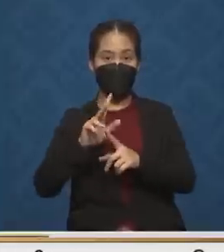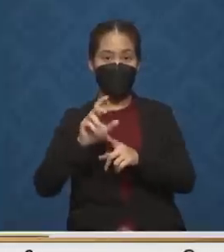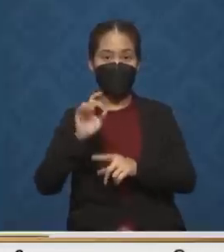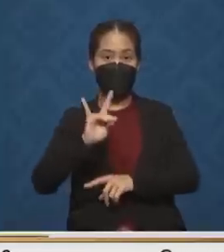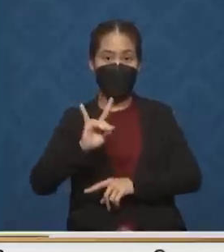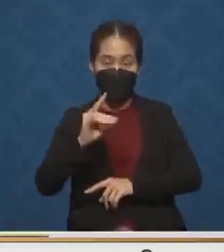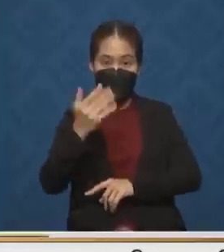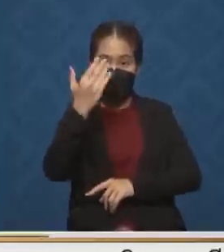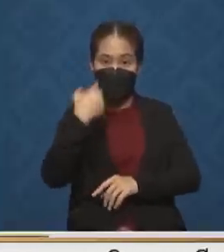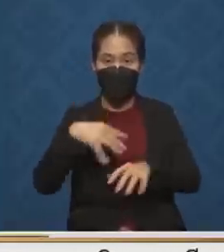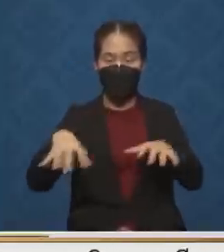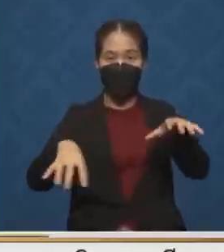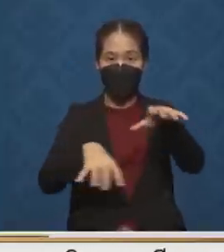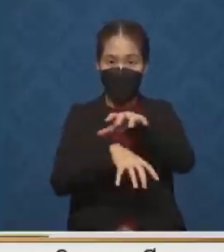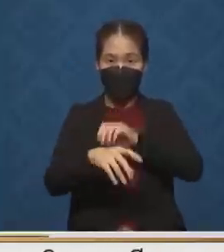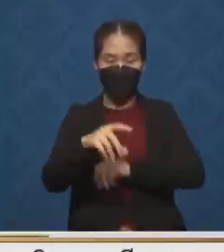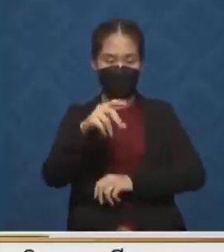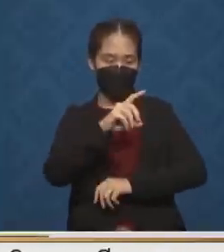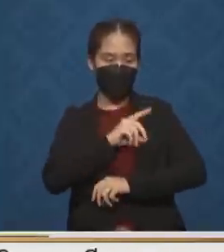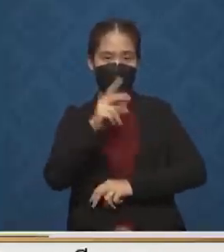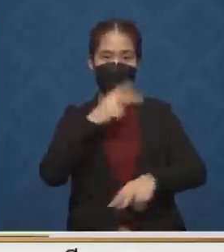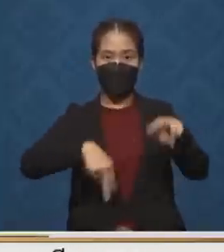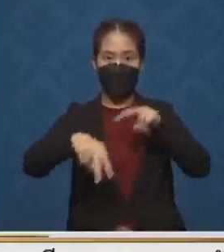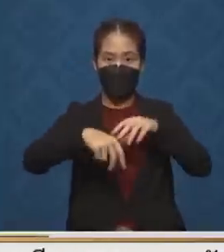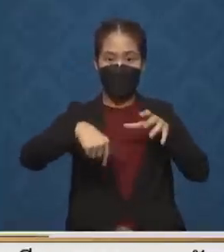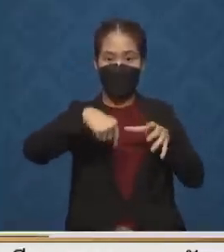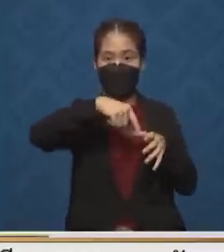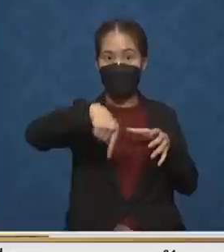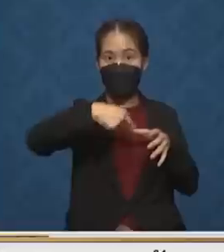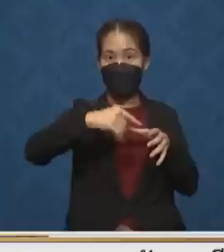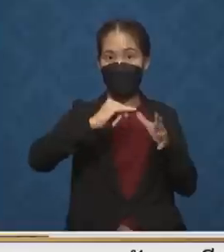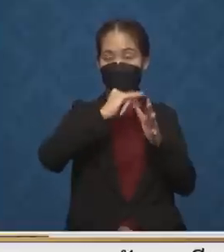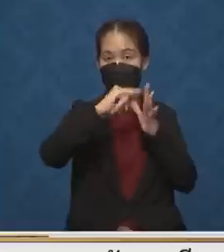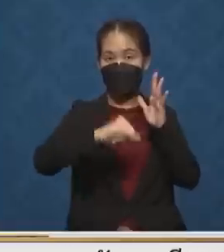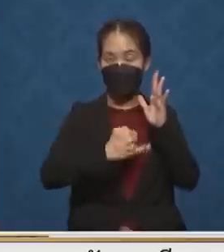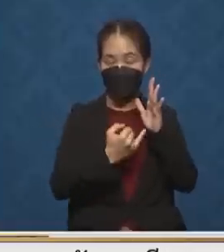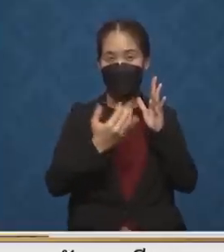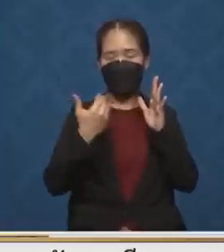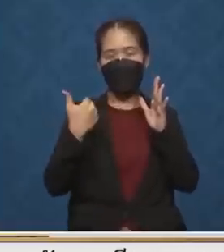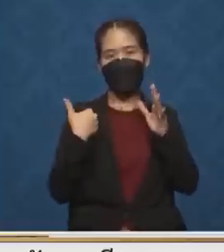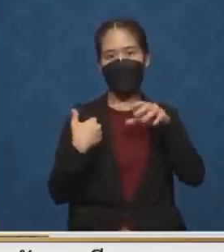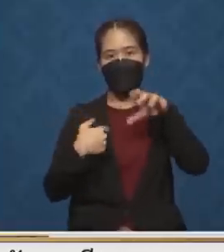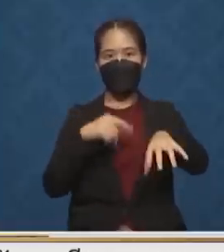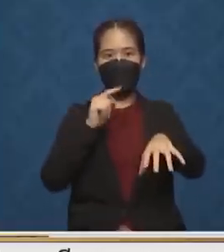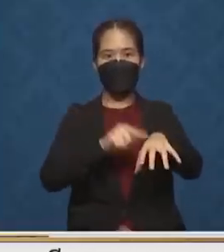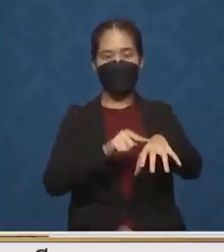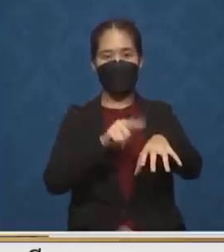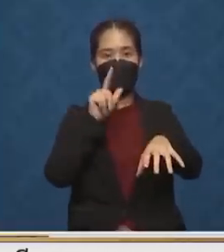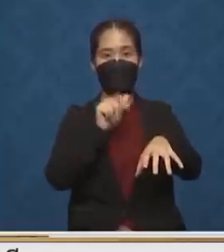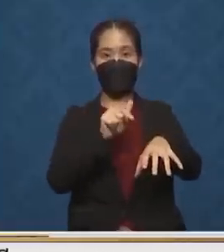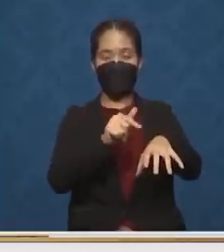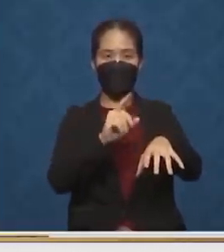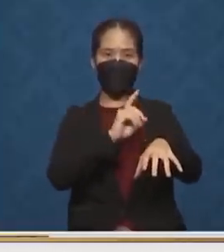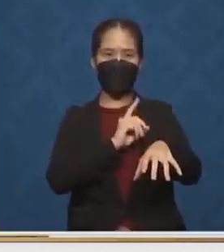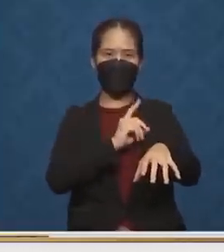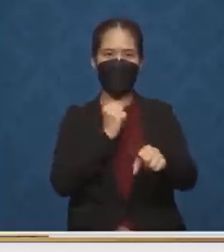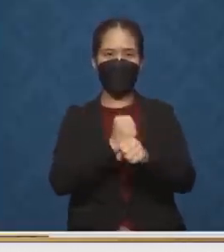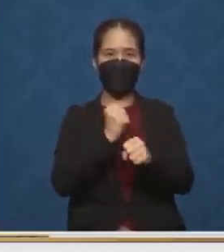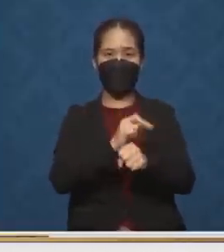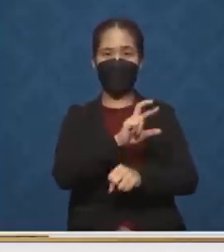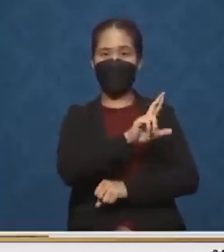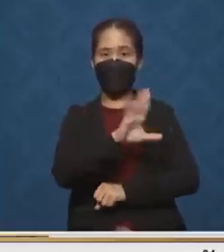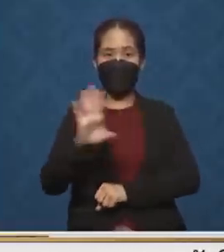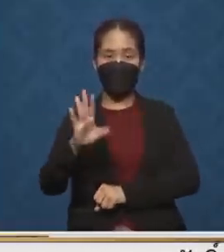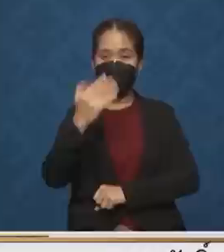กองอำนวยการรักษาคามมนคงภายในระดบจงหวัดและหน่วยงานนี้ก็ได้ทำงานกันอย่างเป็ระบบ